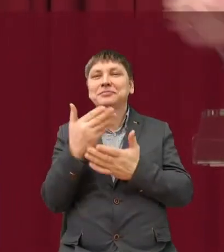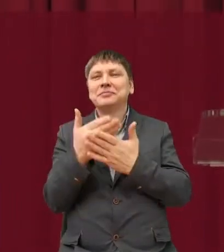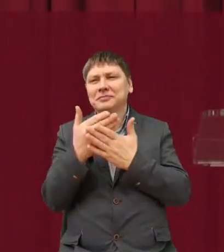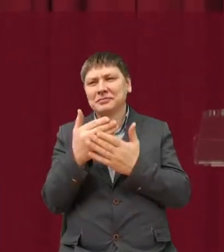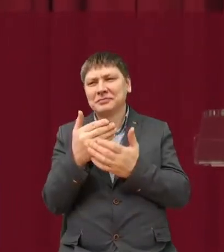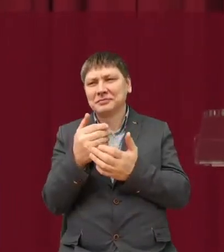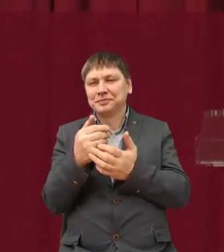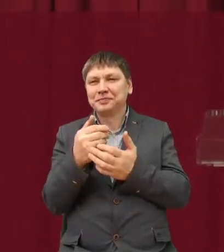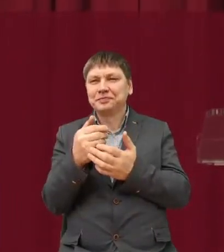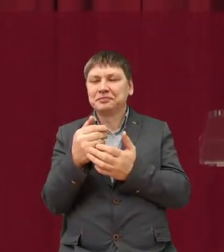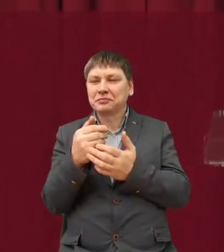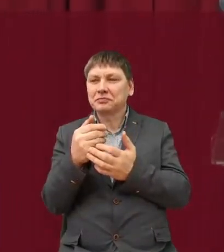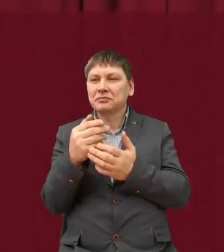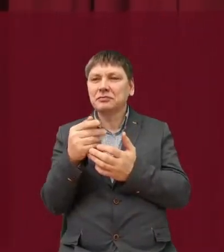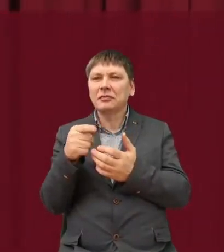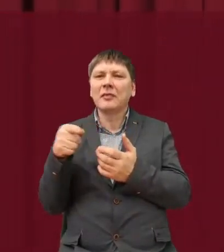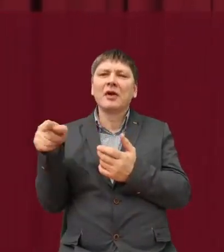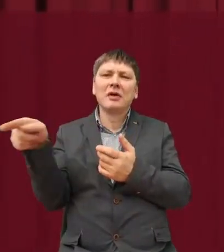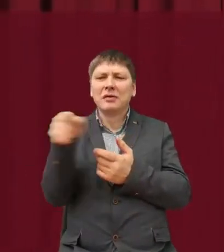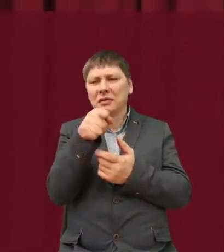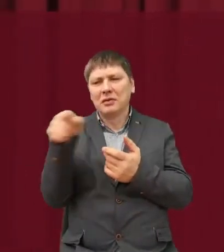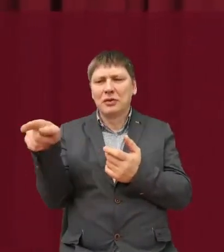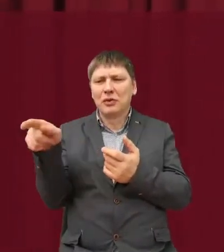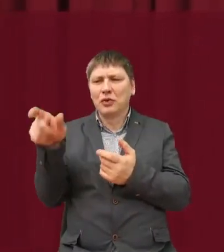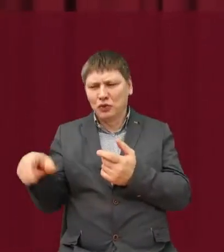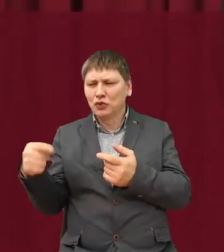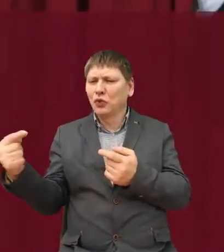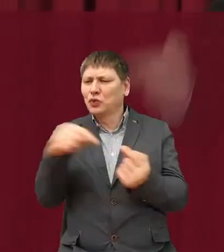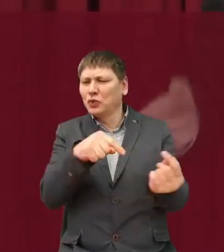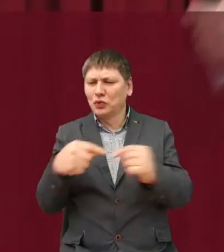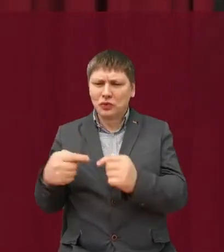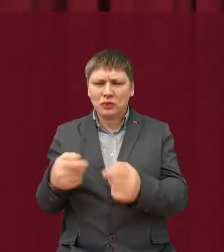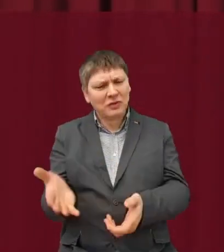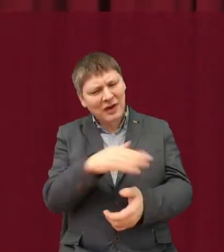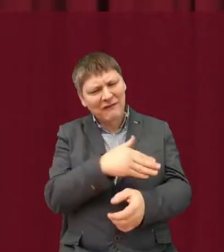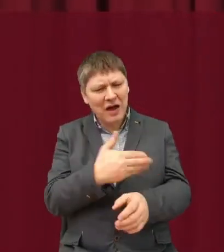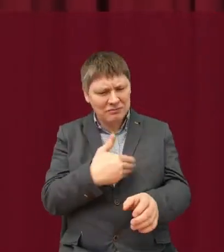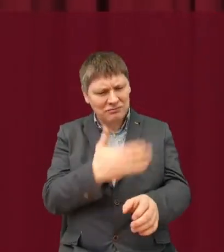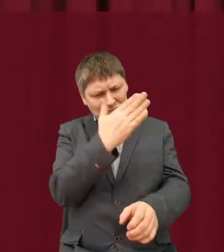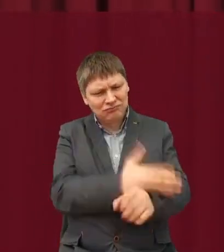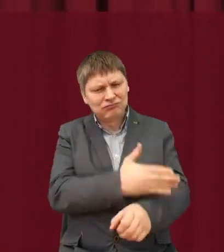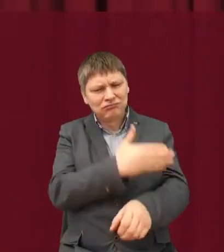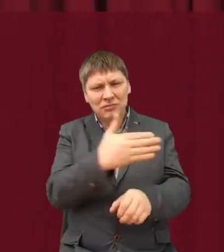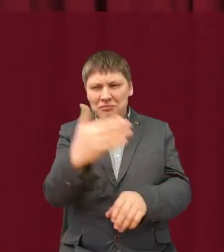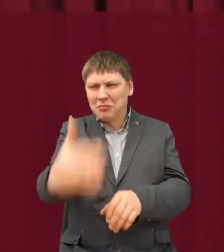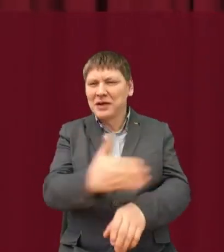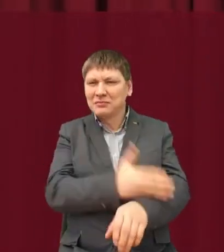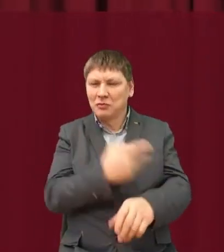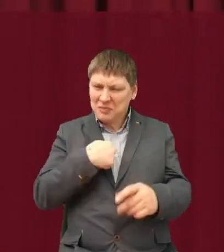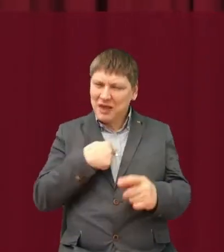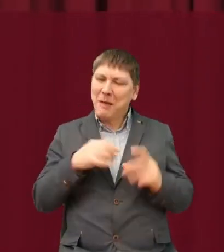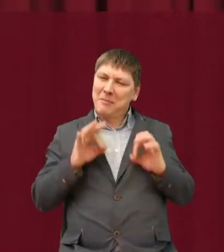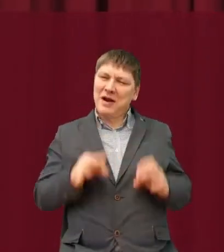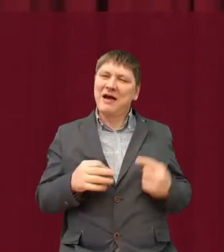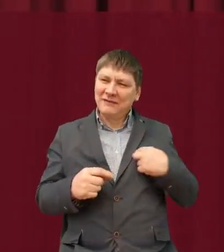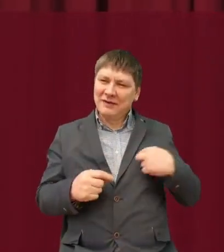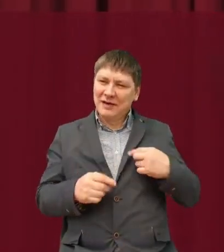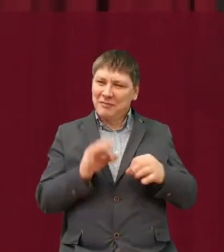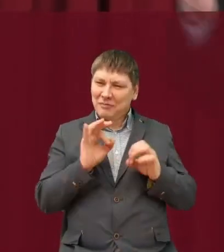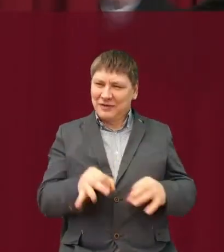с другом они сунут друг другу руки говорят Давай поспорим потому что и один и второй уверены что они правы